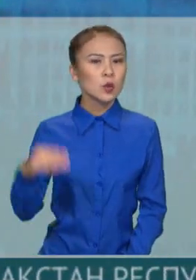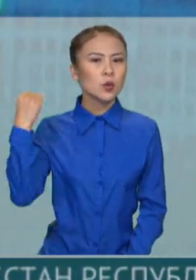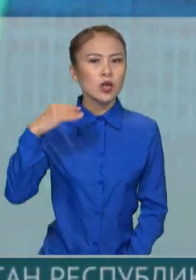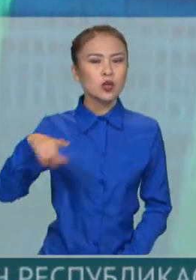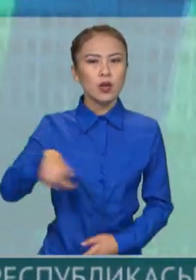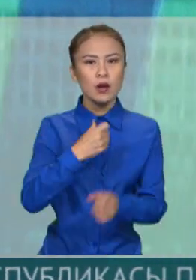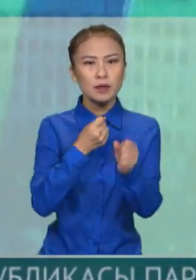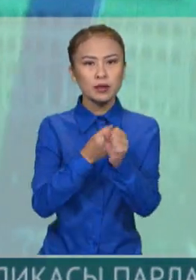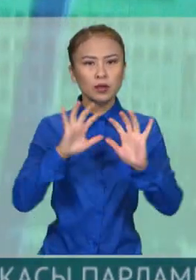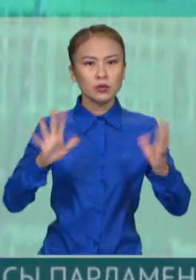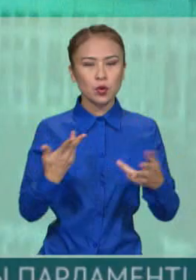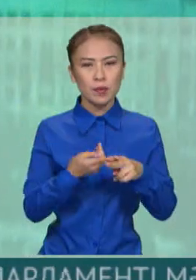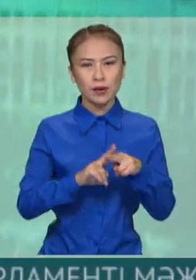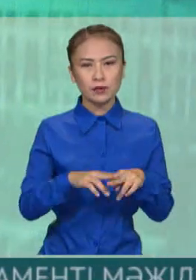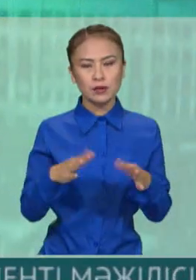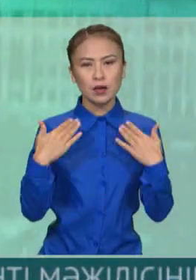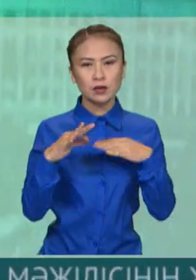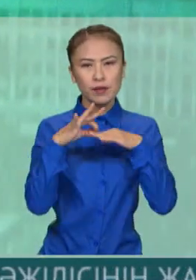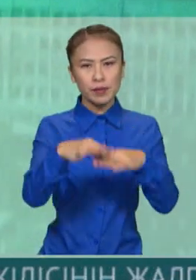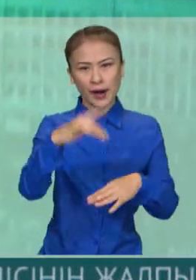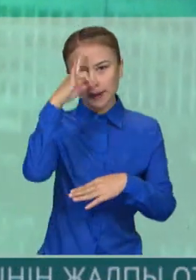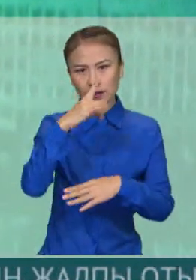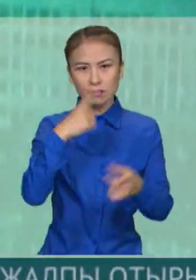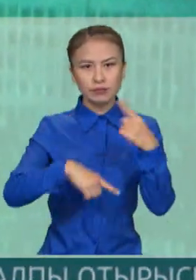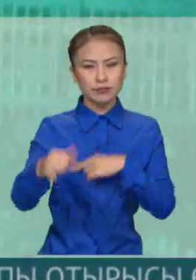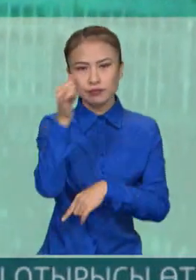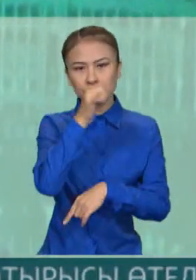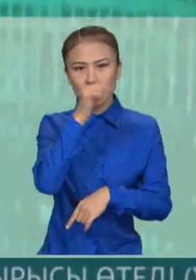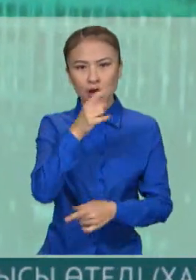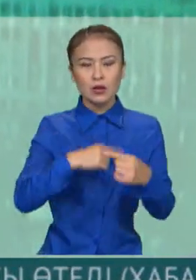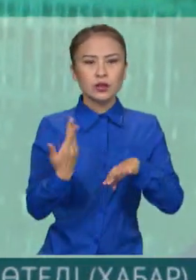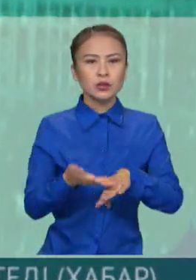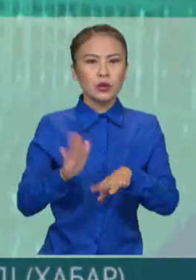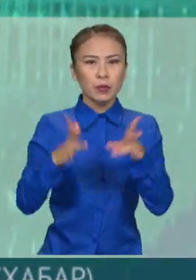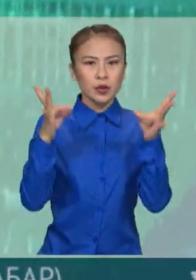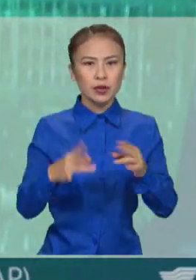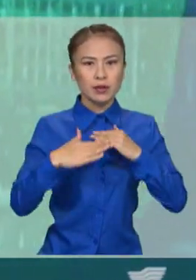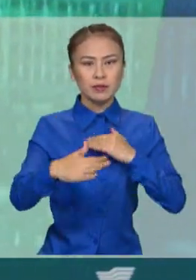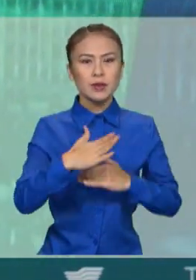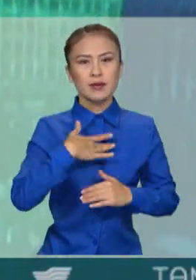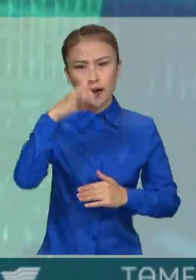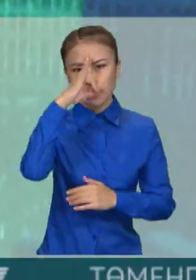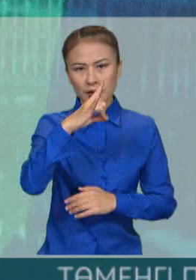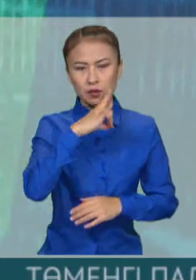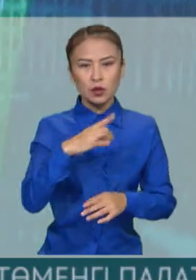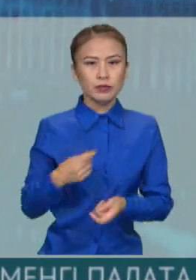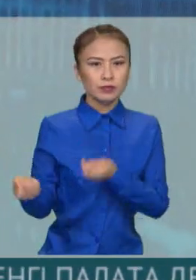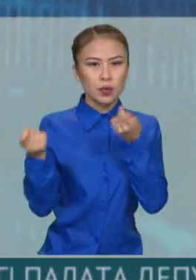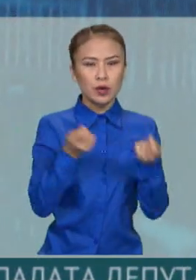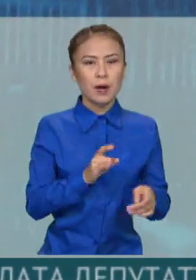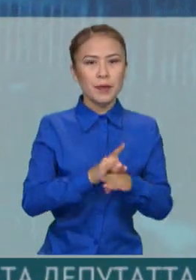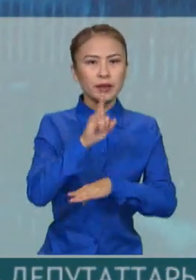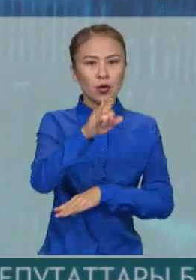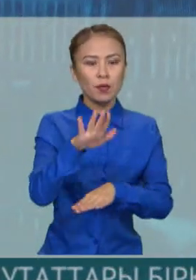Түркияда жол апатына ұшыраған демалушы қазақстандықтар елге қайта алмай отыр. Ауыр жарақат алған отандастарымызды Қазақстанға тасымалдау үшін